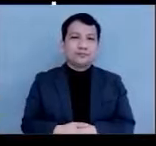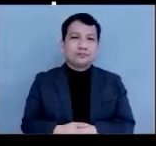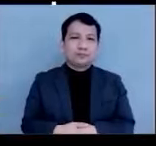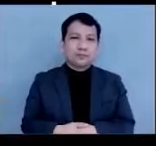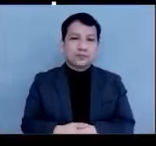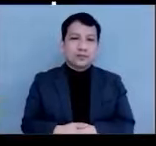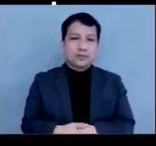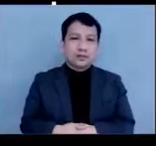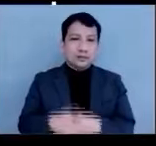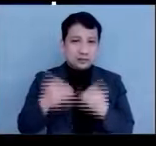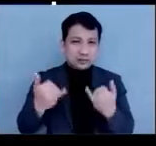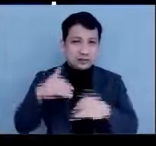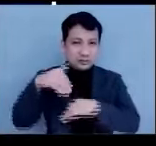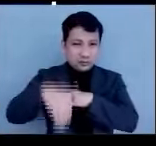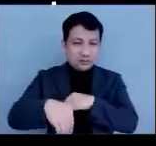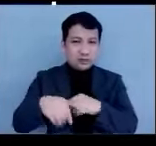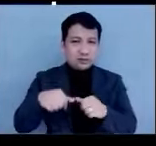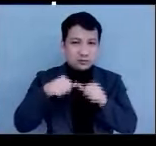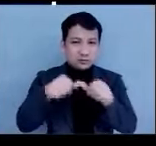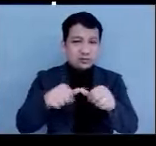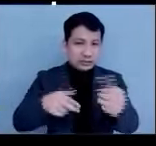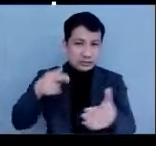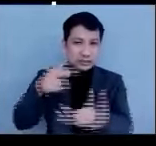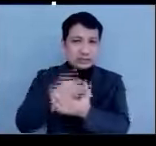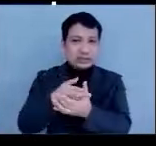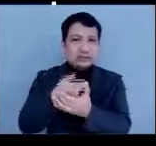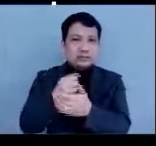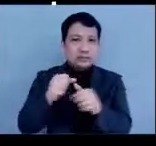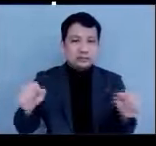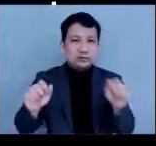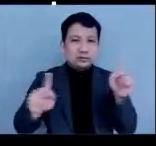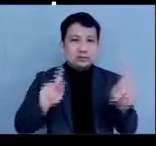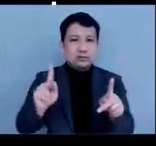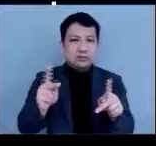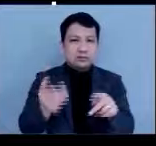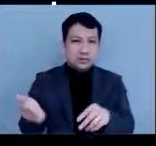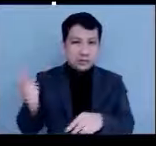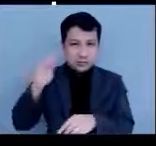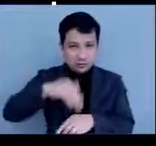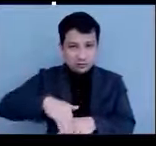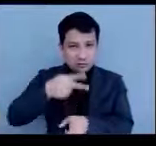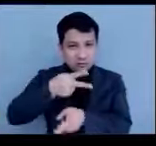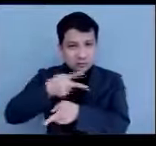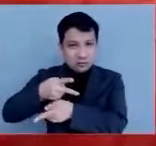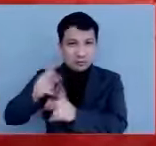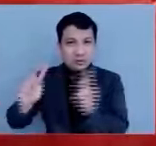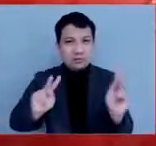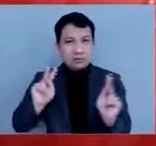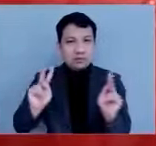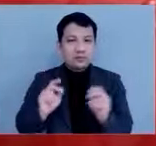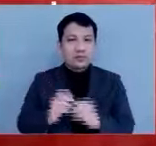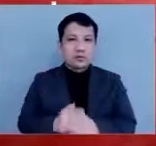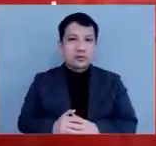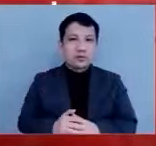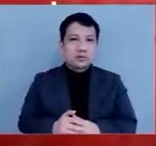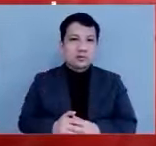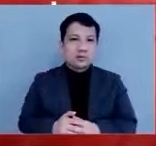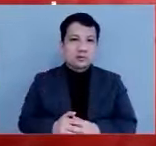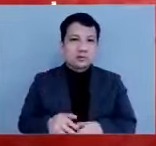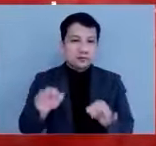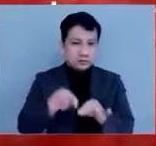Hanggang ngayong gabi, tuloy-tuloy ang rescue operation sa bayan. Magdamag ding magbabantay ang mga residente. Eh, pagkakailangan